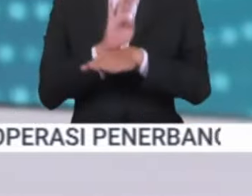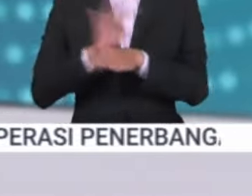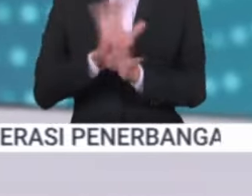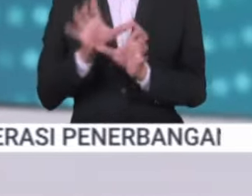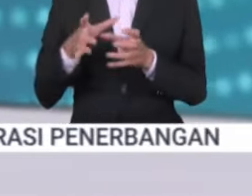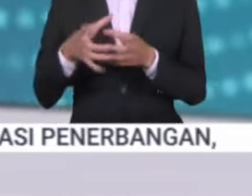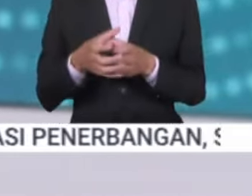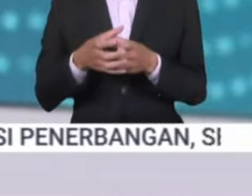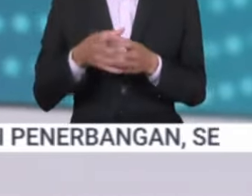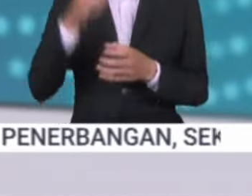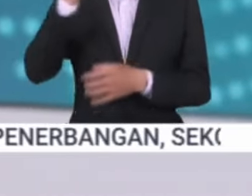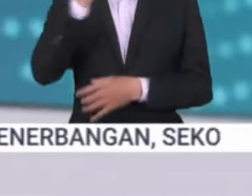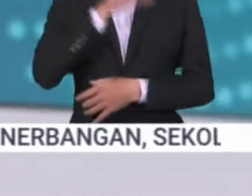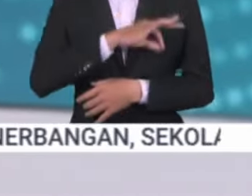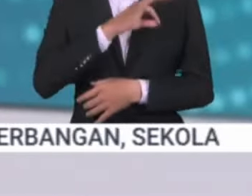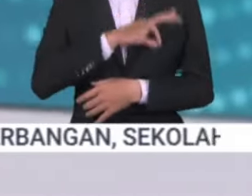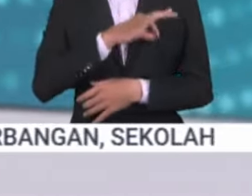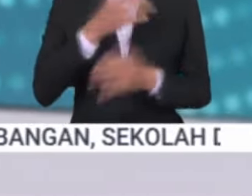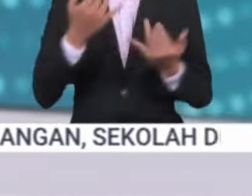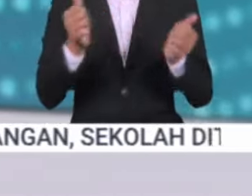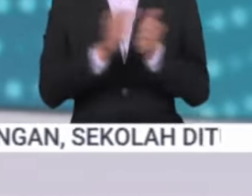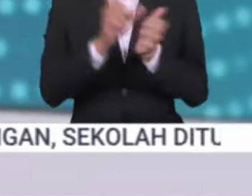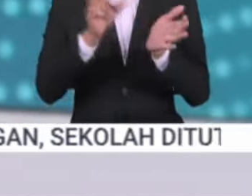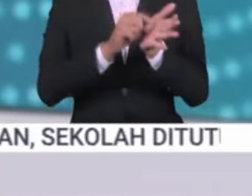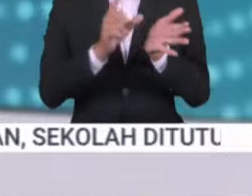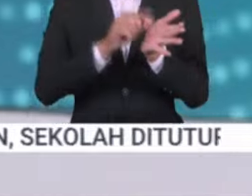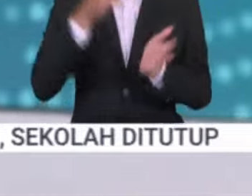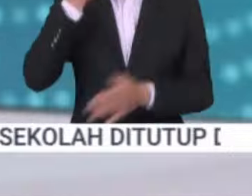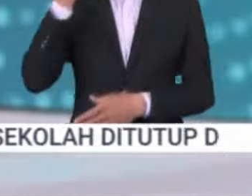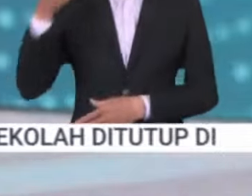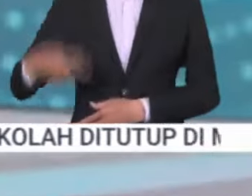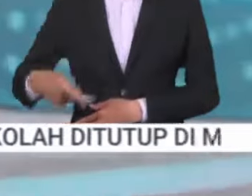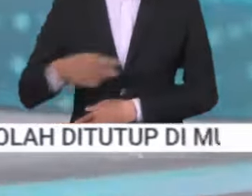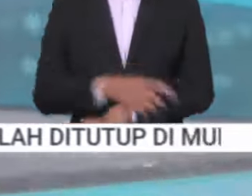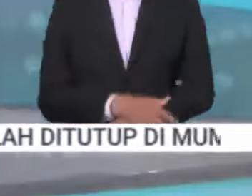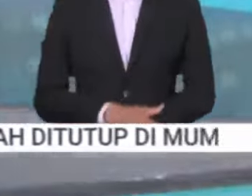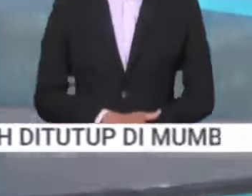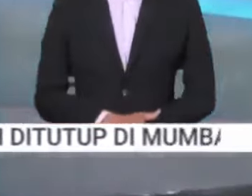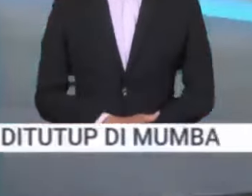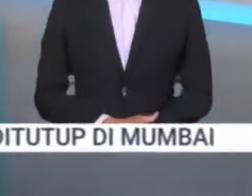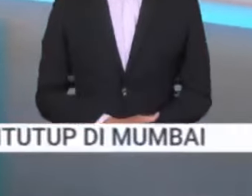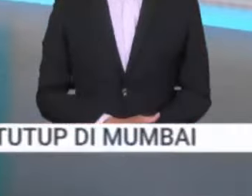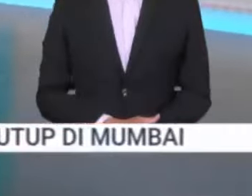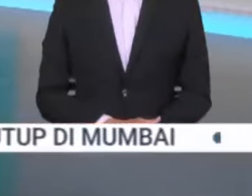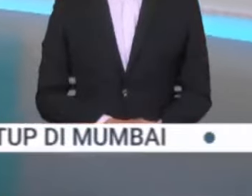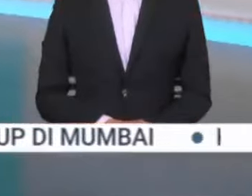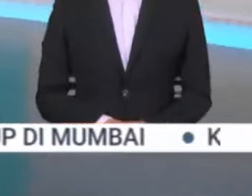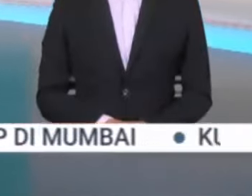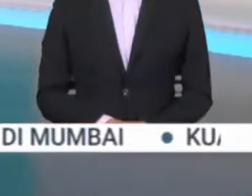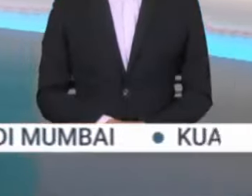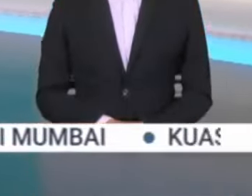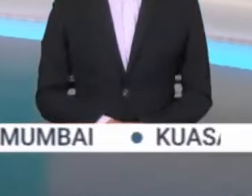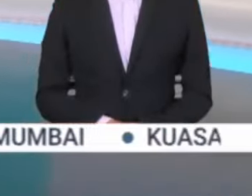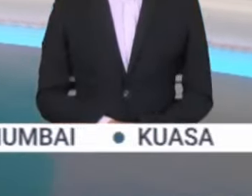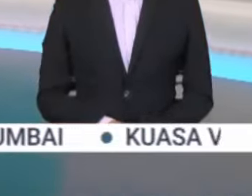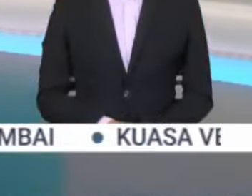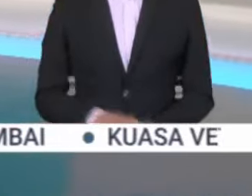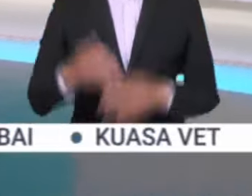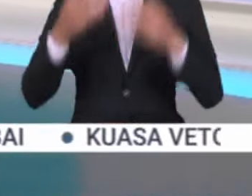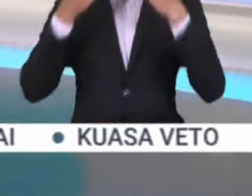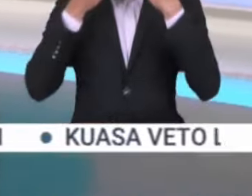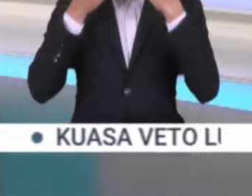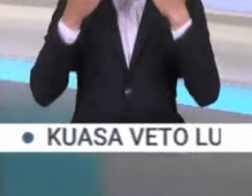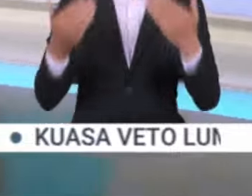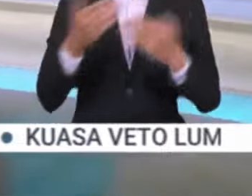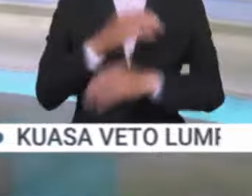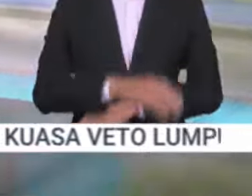mikro melonjak pendapatan. Langsung bersama Buma Wiyin di Kuching. Buma. Baik, terima